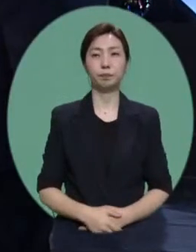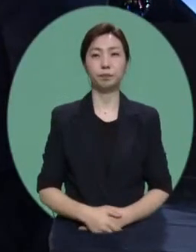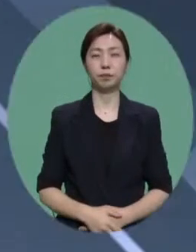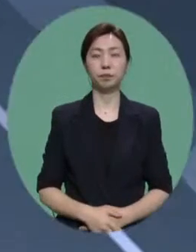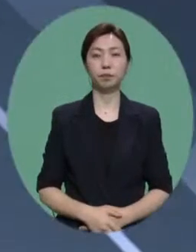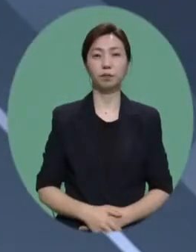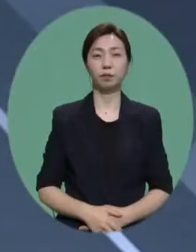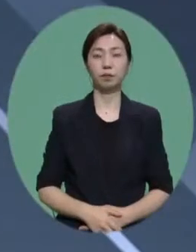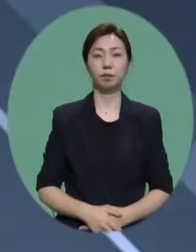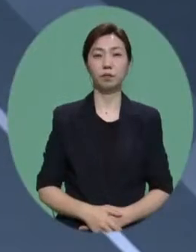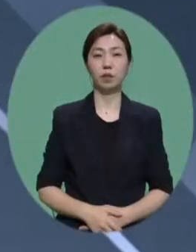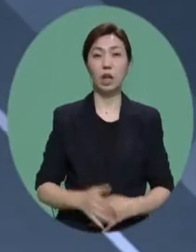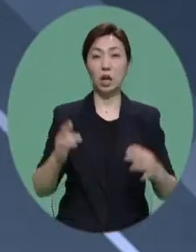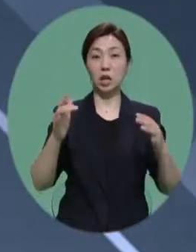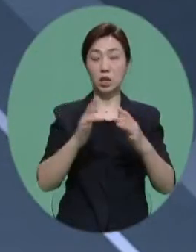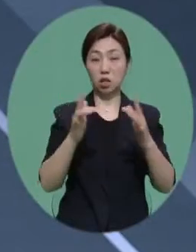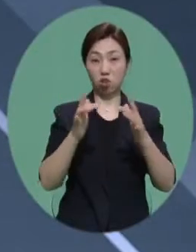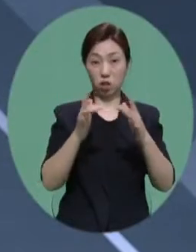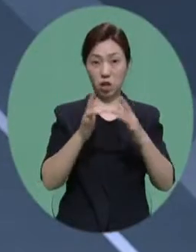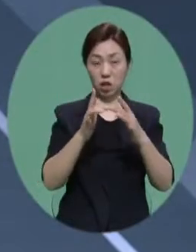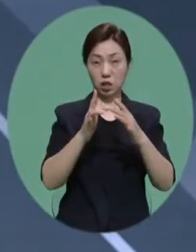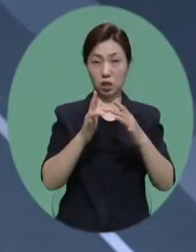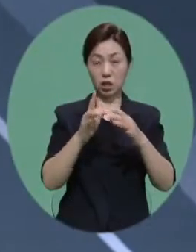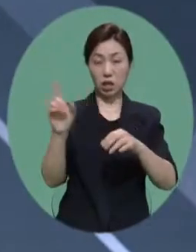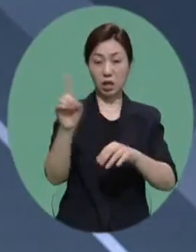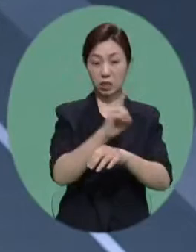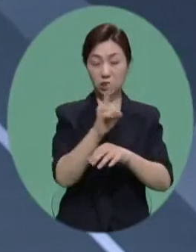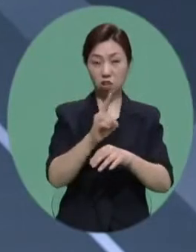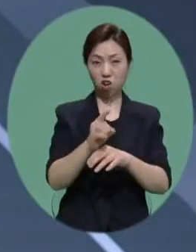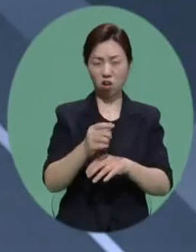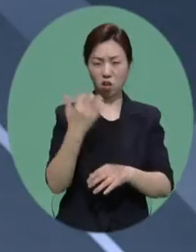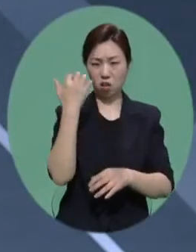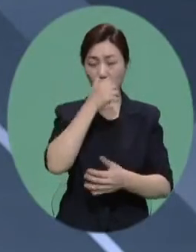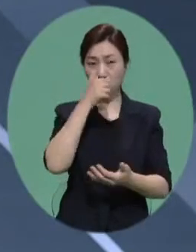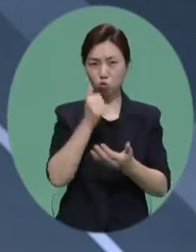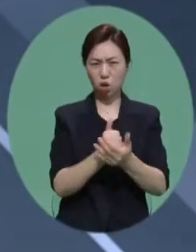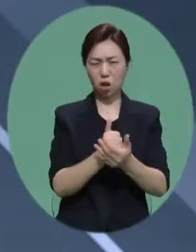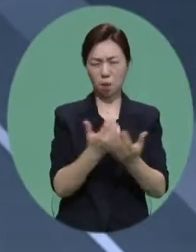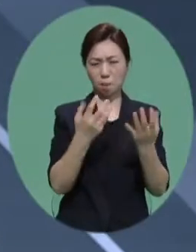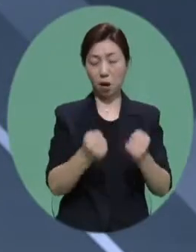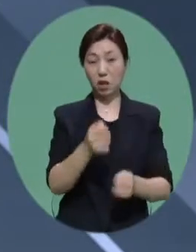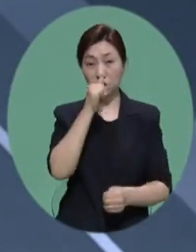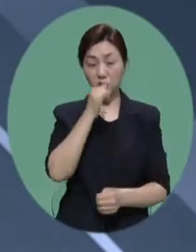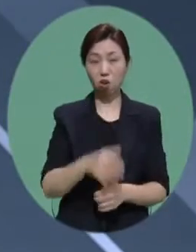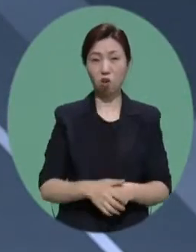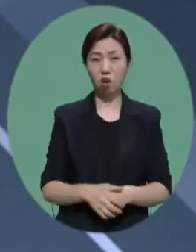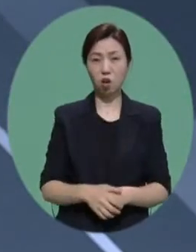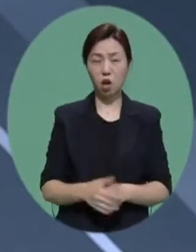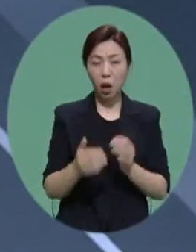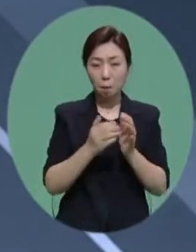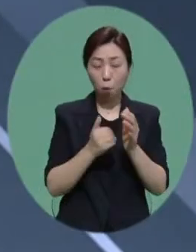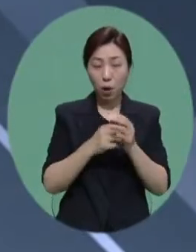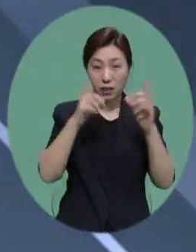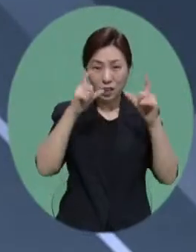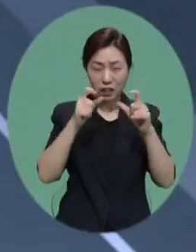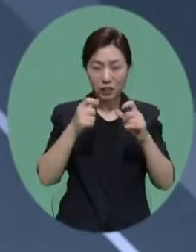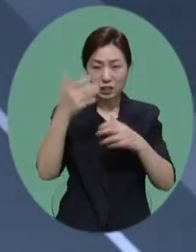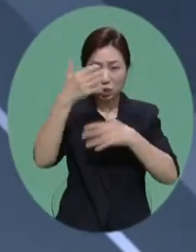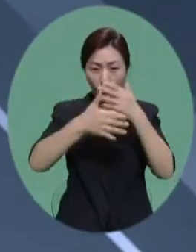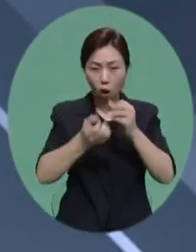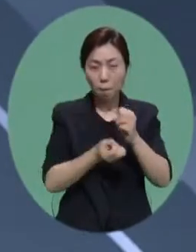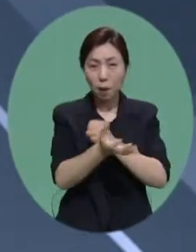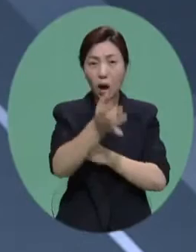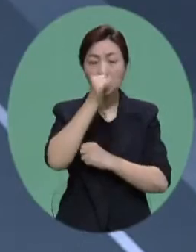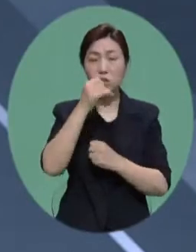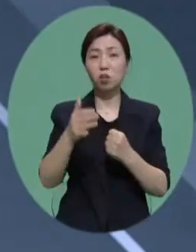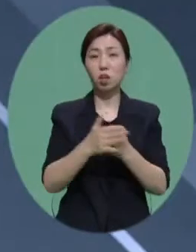디지털 성범죄가 매우 심각한데 디지털 성착취 볼 영상도 통신과 가잖아요 그랬을 그래서 앨범 방방 집부터 만들어졌고 저희